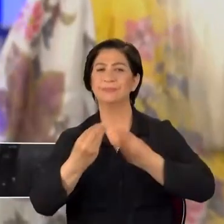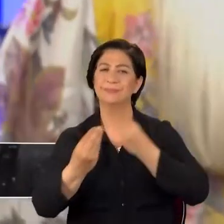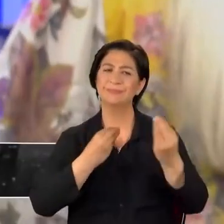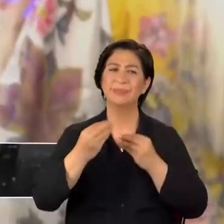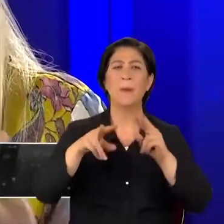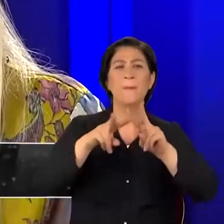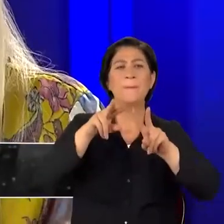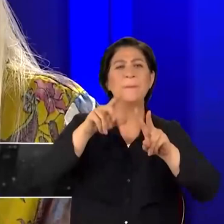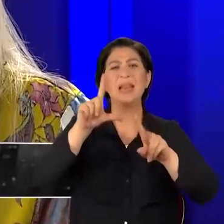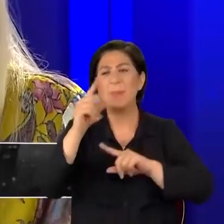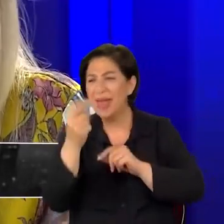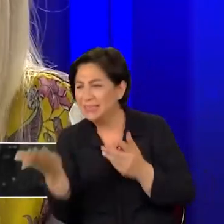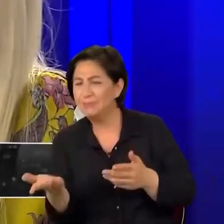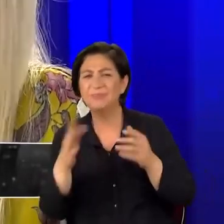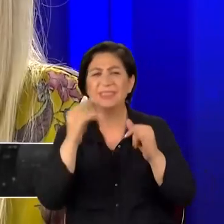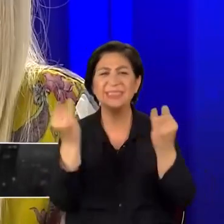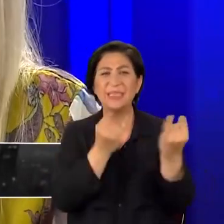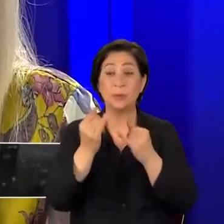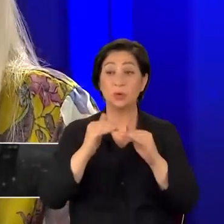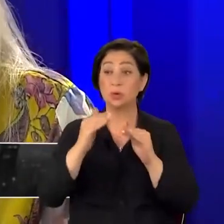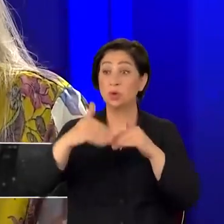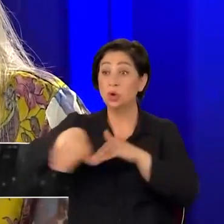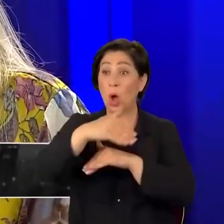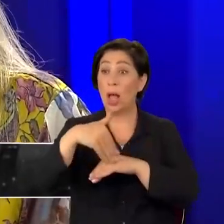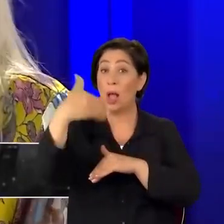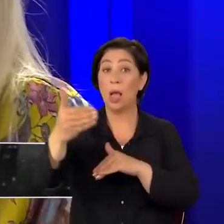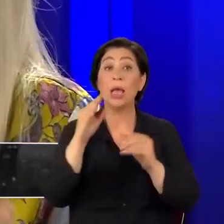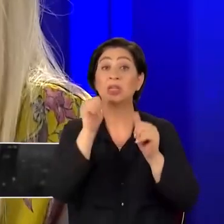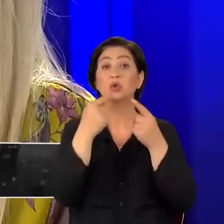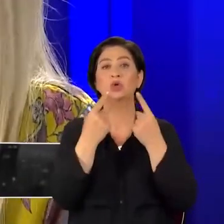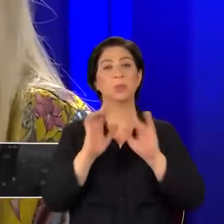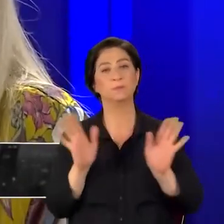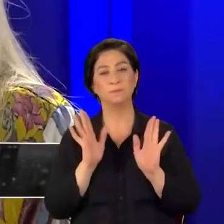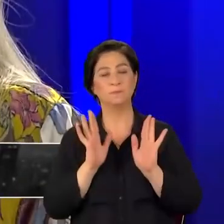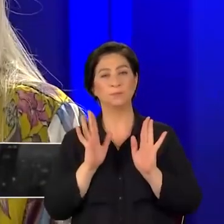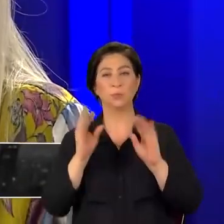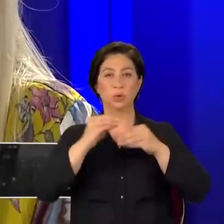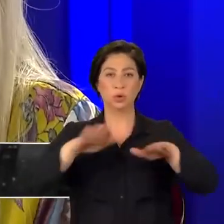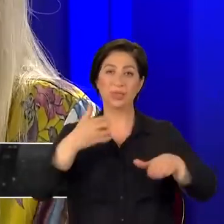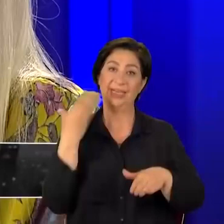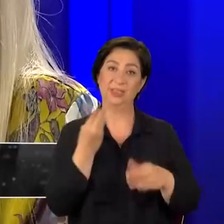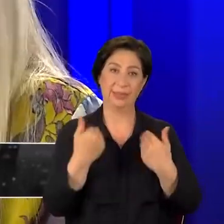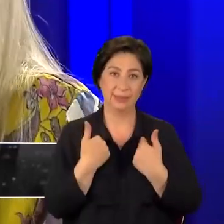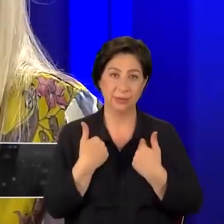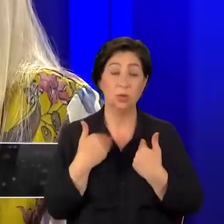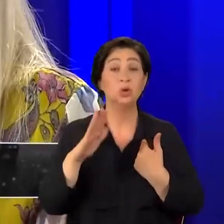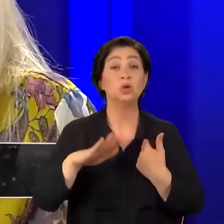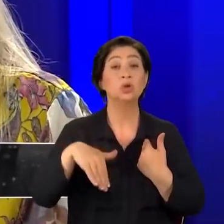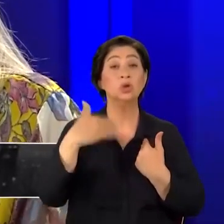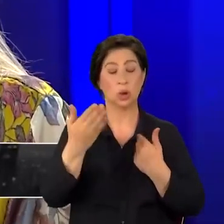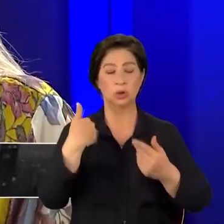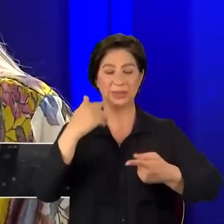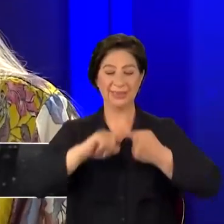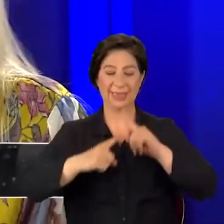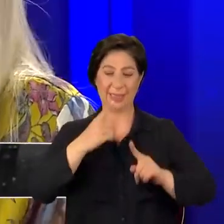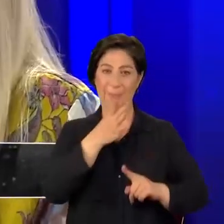Marksizmi de, liberalizmi de şunu bunu tartışıp ama sokağa çıktığımız zaman hiç konuşmayan çocuklardık, gençlerdik. Sonradan ben siyaset